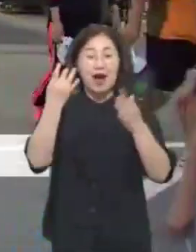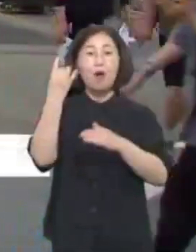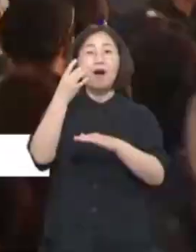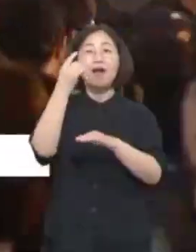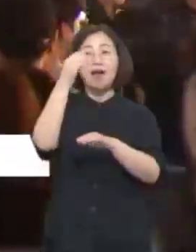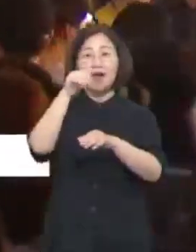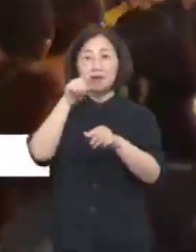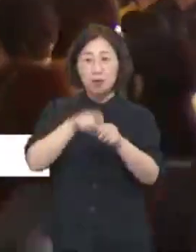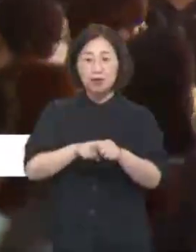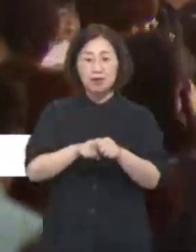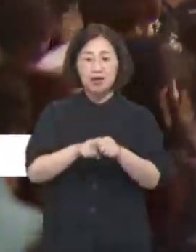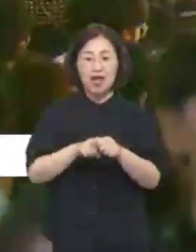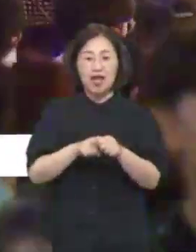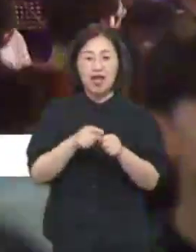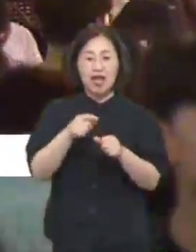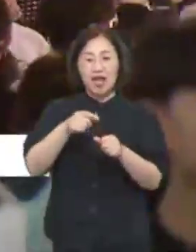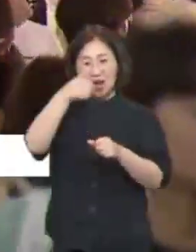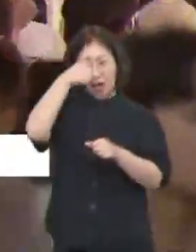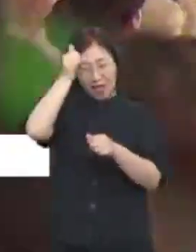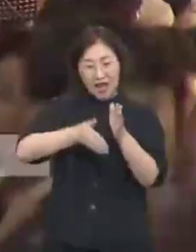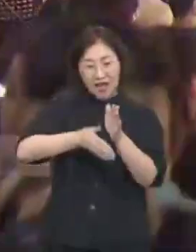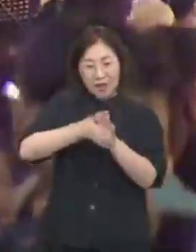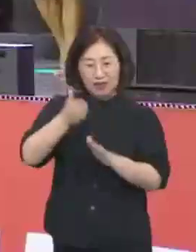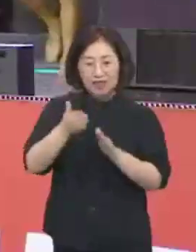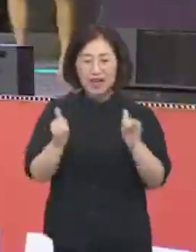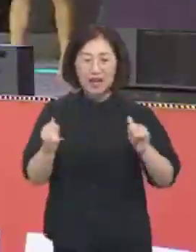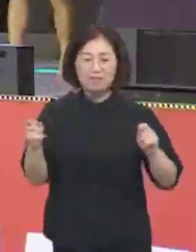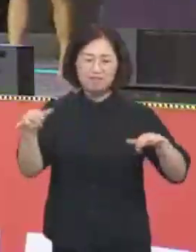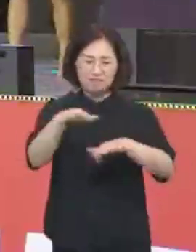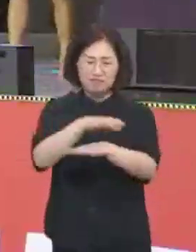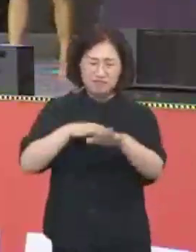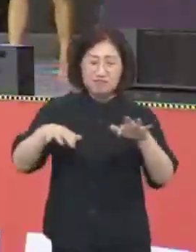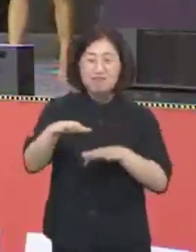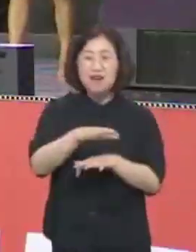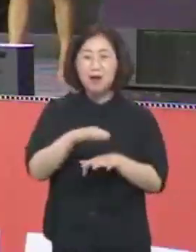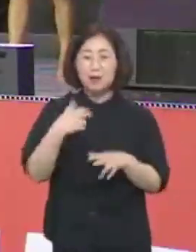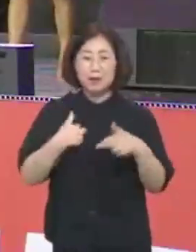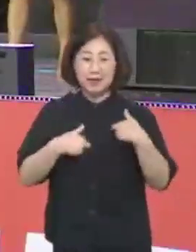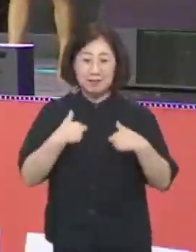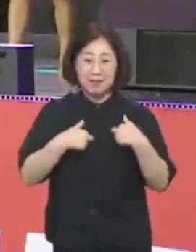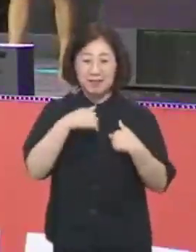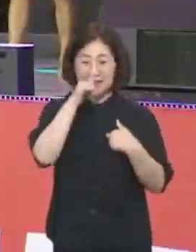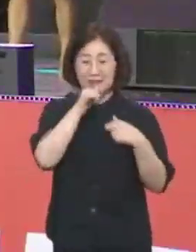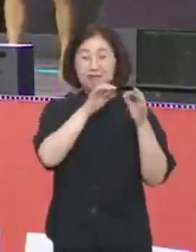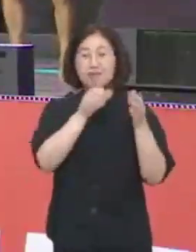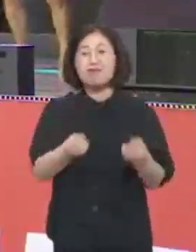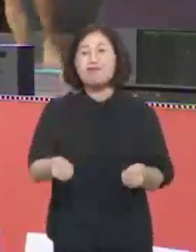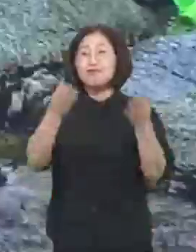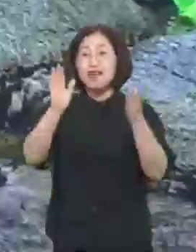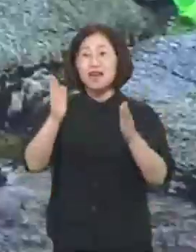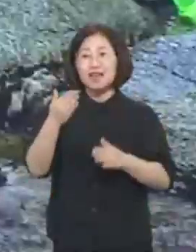계획대로 원도심 활성화와 재미를 찾는 행사로 이어질지 주목됩니다. TJB 이수복입니다.